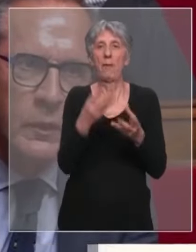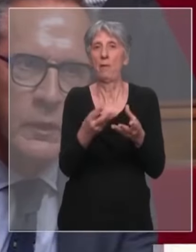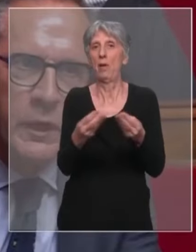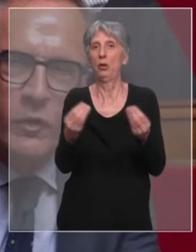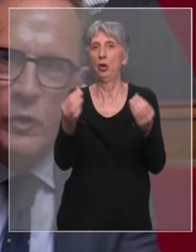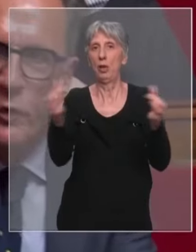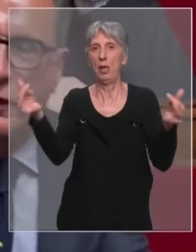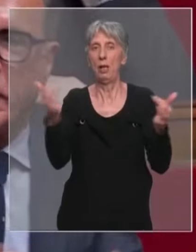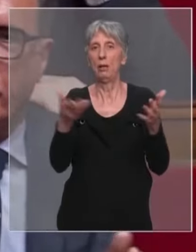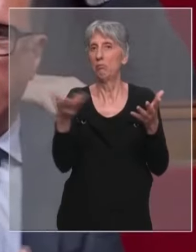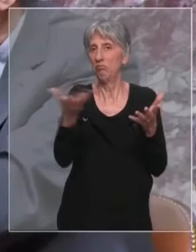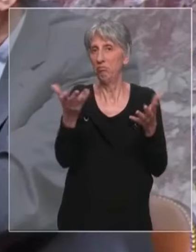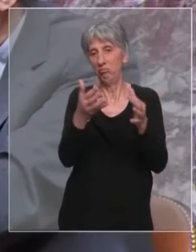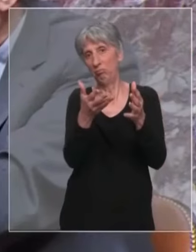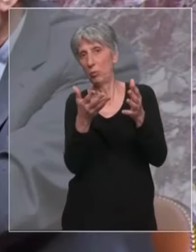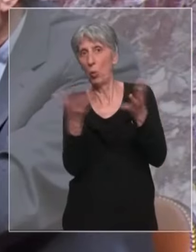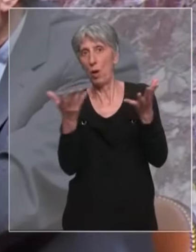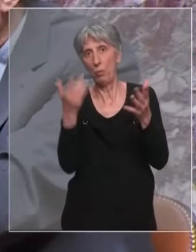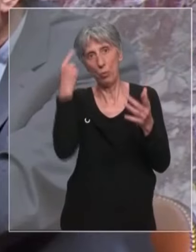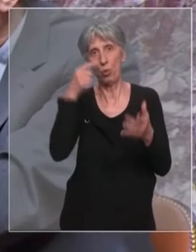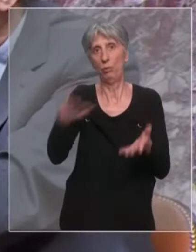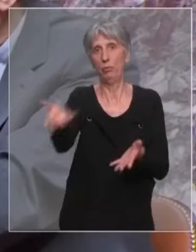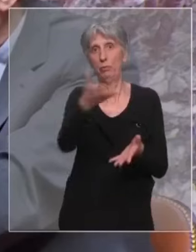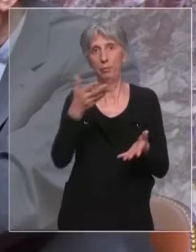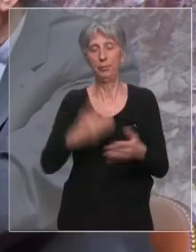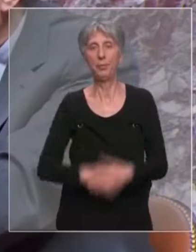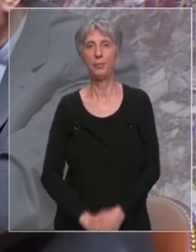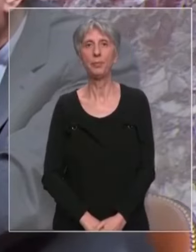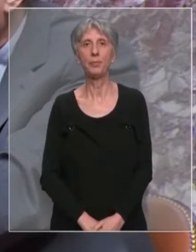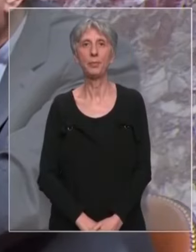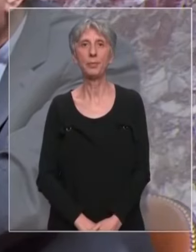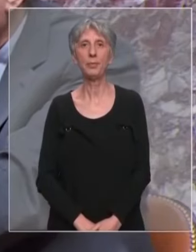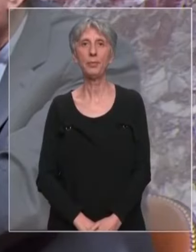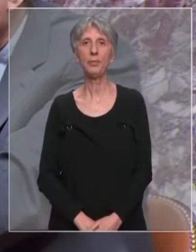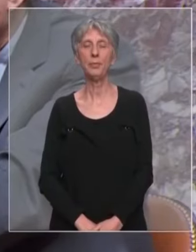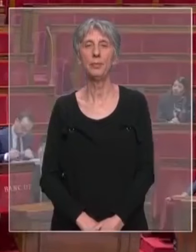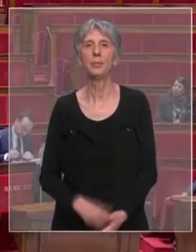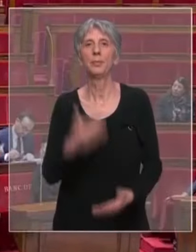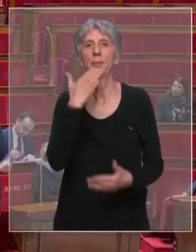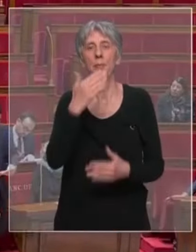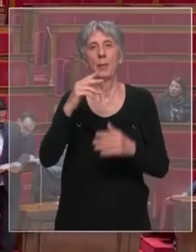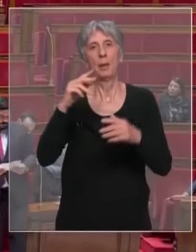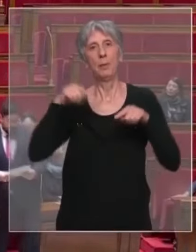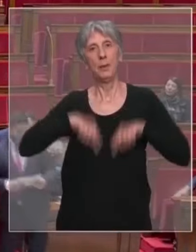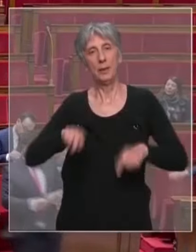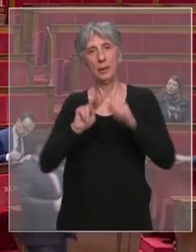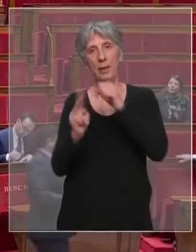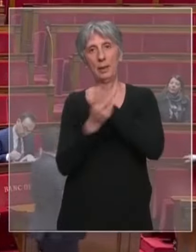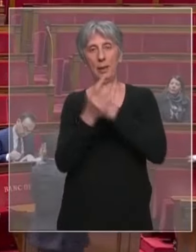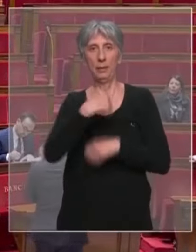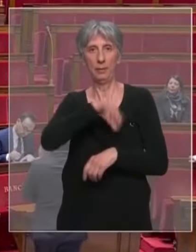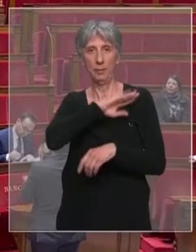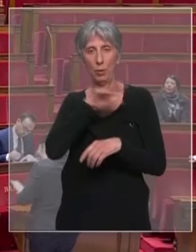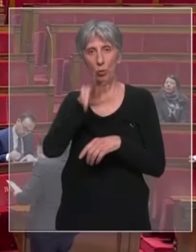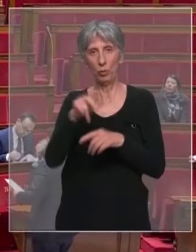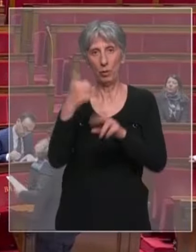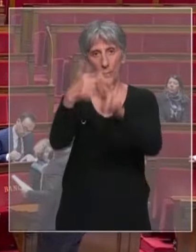remercie. Je vous remercie. La parole est à Monsieur Guillaume Kasbarian, ministre délégué chargé du logement.